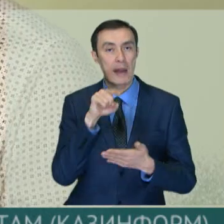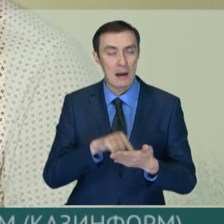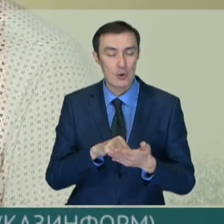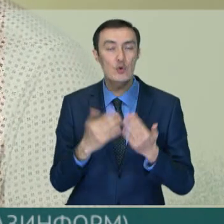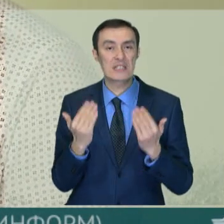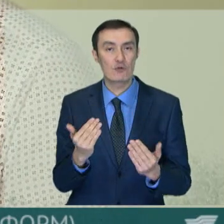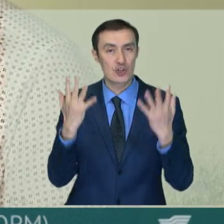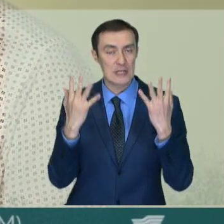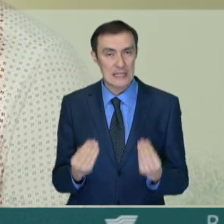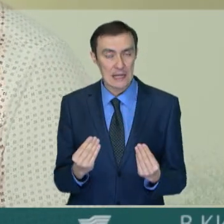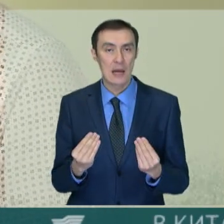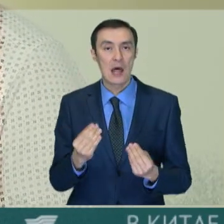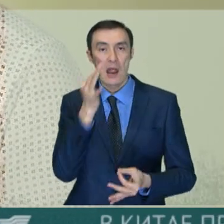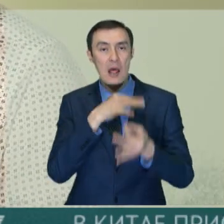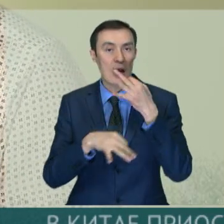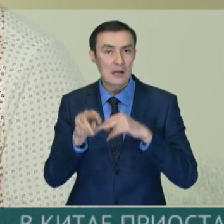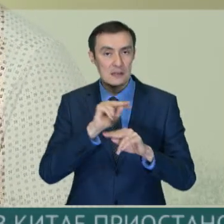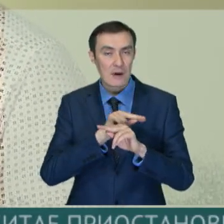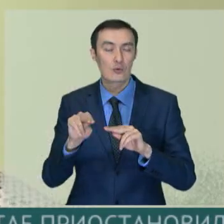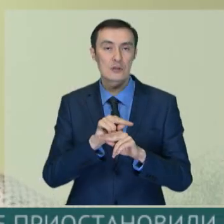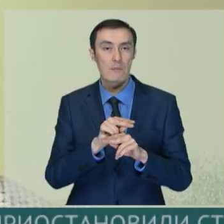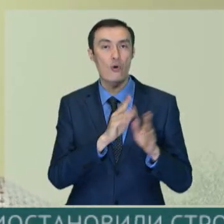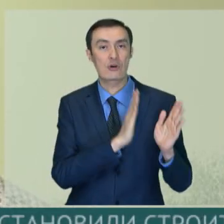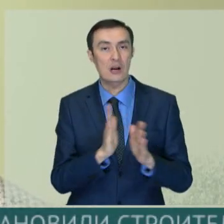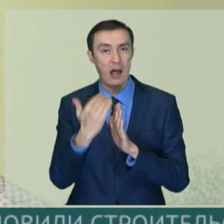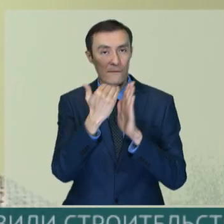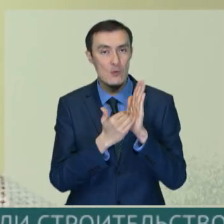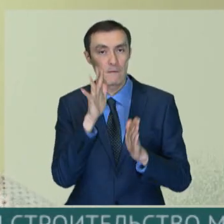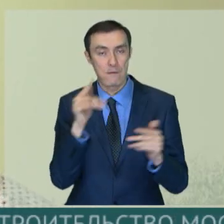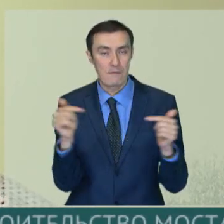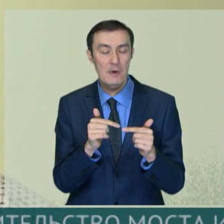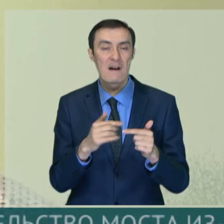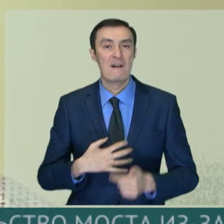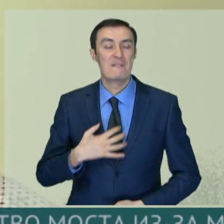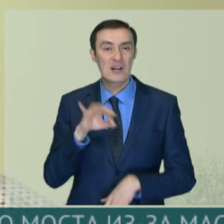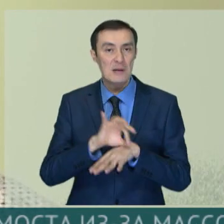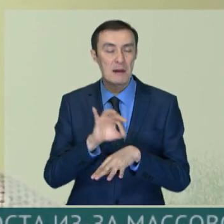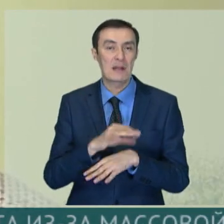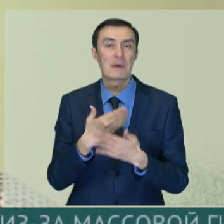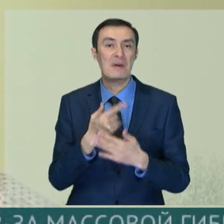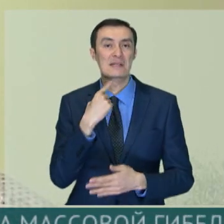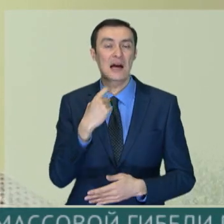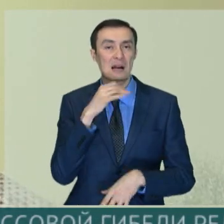день препараты поступают по графику, по социально значимым заболеваниям, как сахарный диабет,